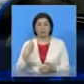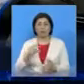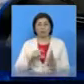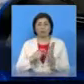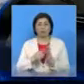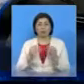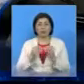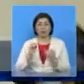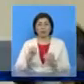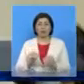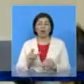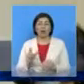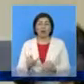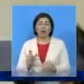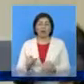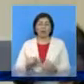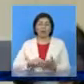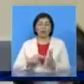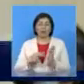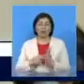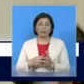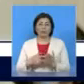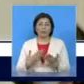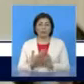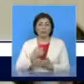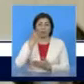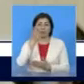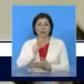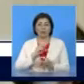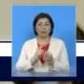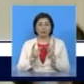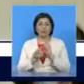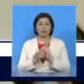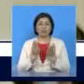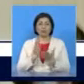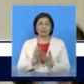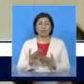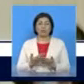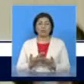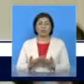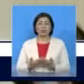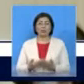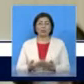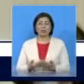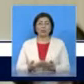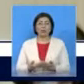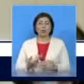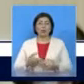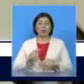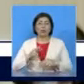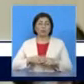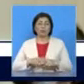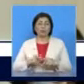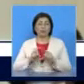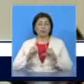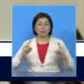баланы қабылдау жоспарланып отыр. Тағы бір биылға қойылған өзгерісі бар. Мысалы, қазір сол аумақта, сол